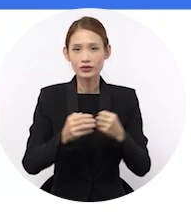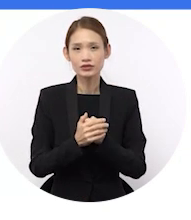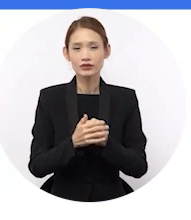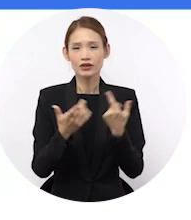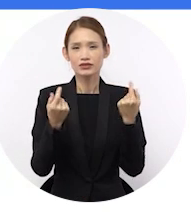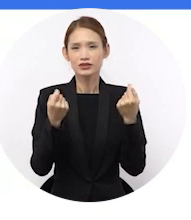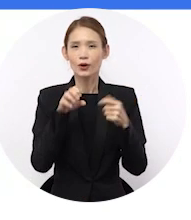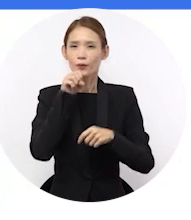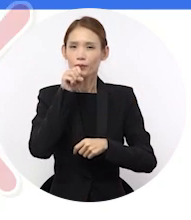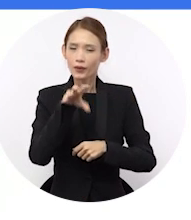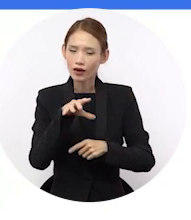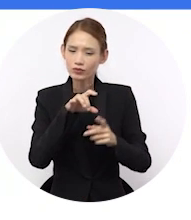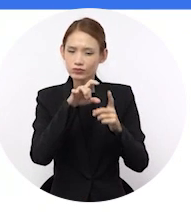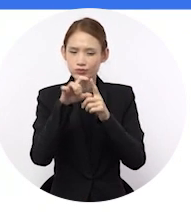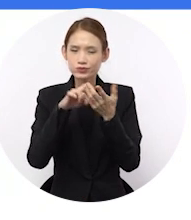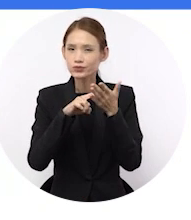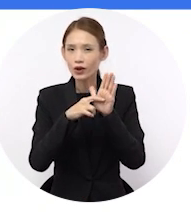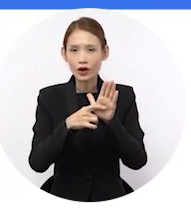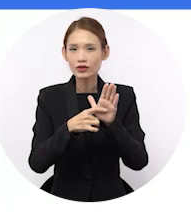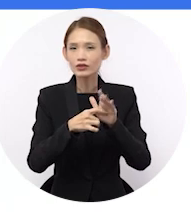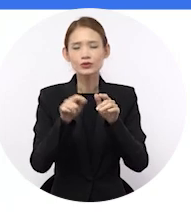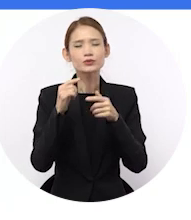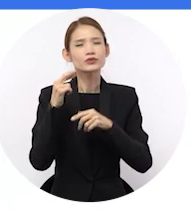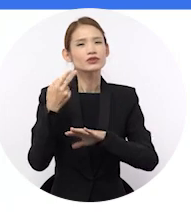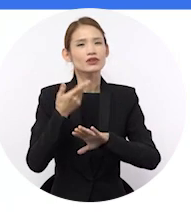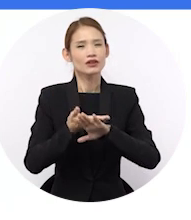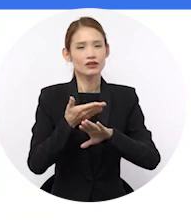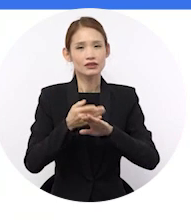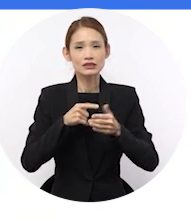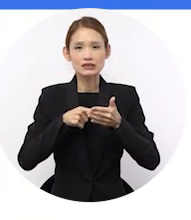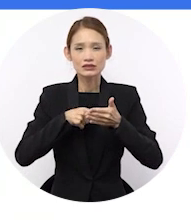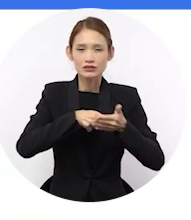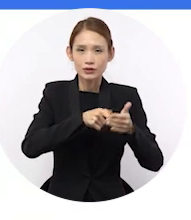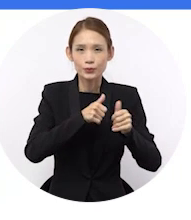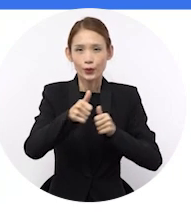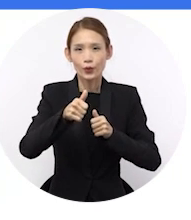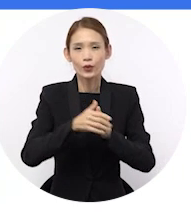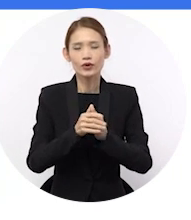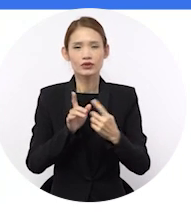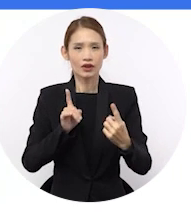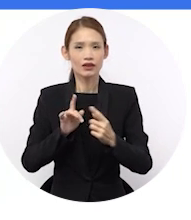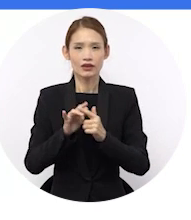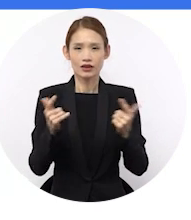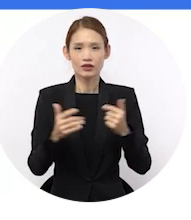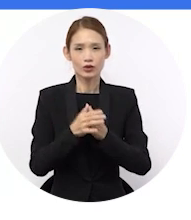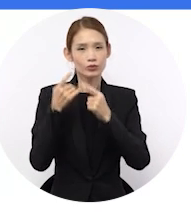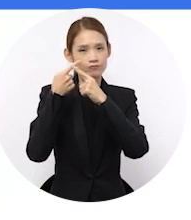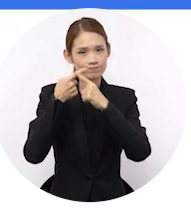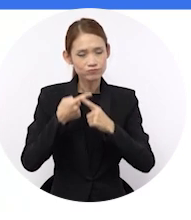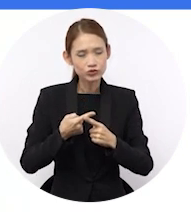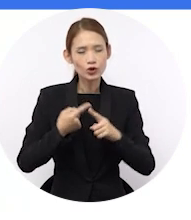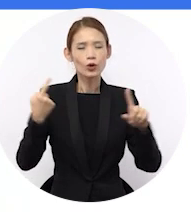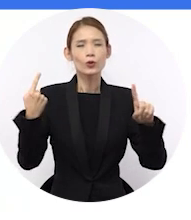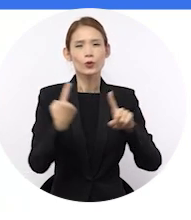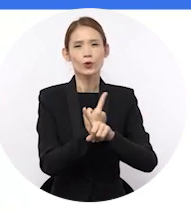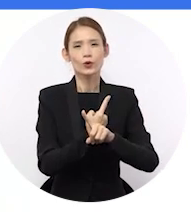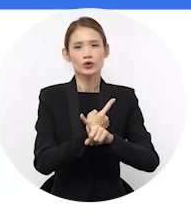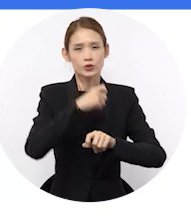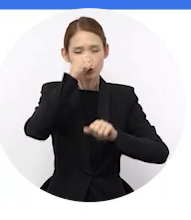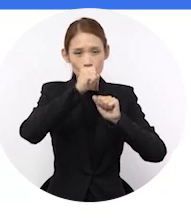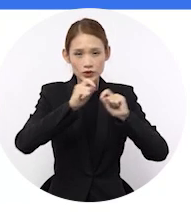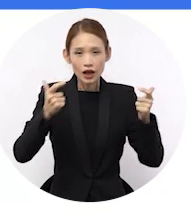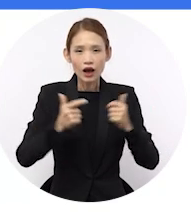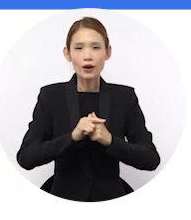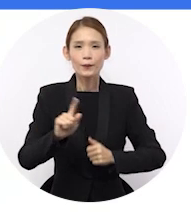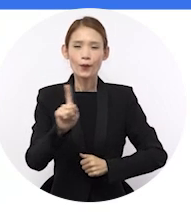근데 저는 그런 표현은 좀 틀렸다고 생각을 합니다. 장애는 극복의 대상이 아니에요. 장애는 무조건적으로 고쳐야 하는